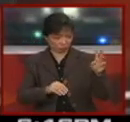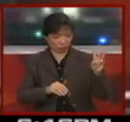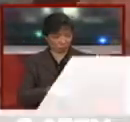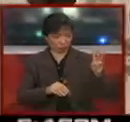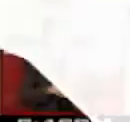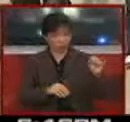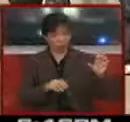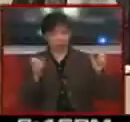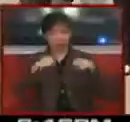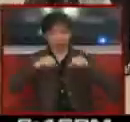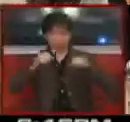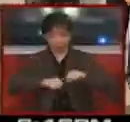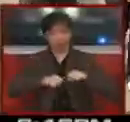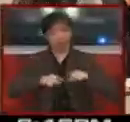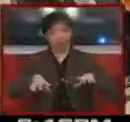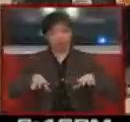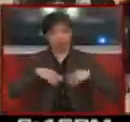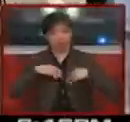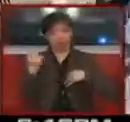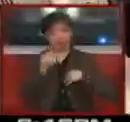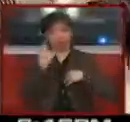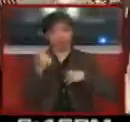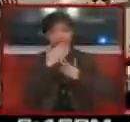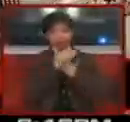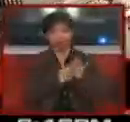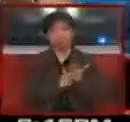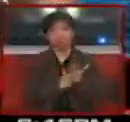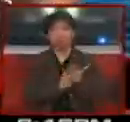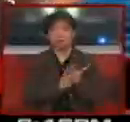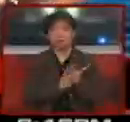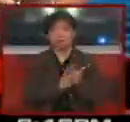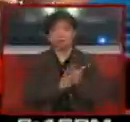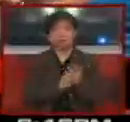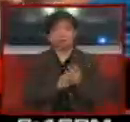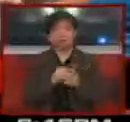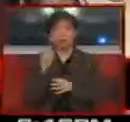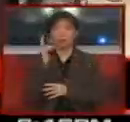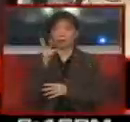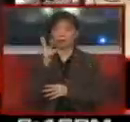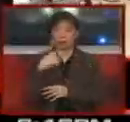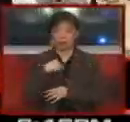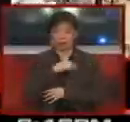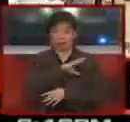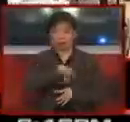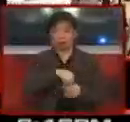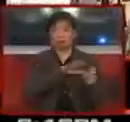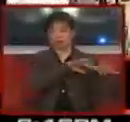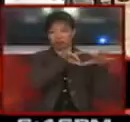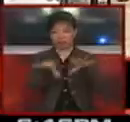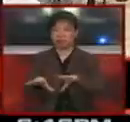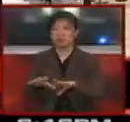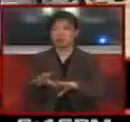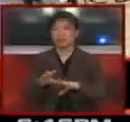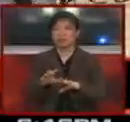Cabial. Napasugod sa compound ang MWSS ang may 30 miyembro ng Partido Lakas ng